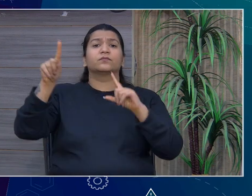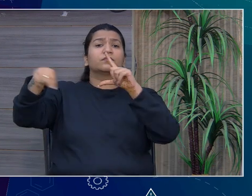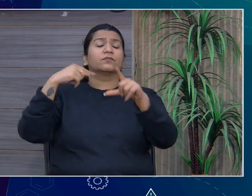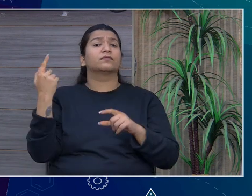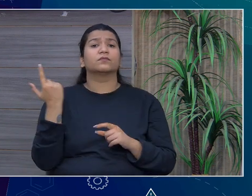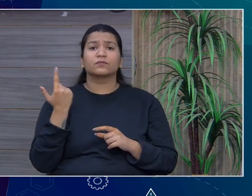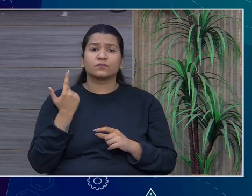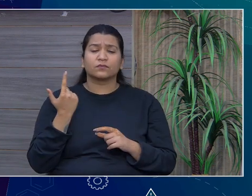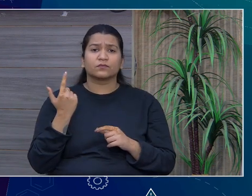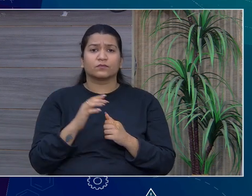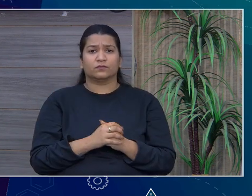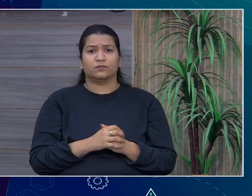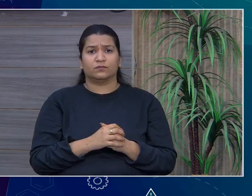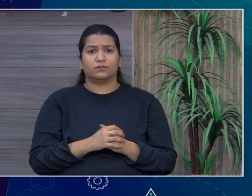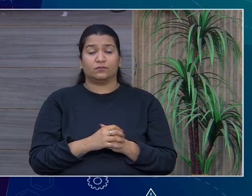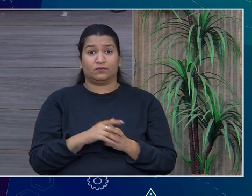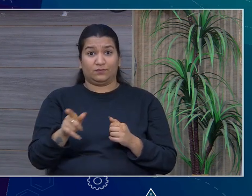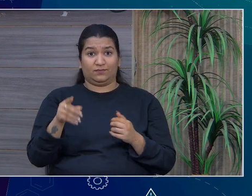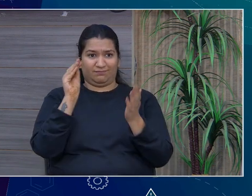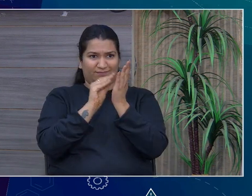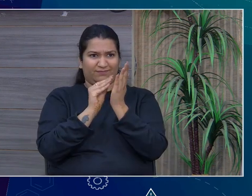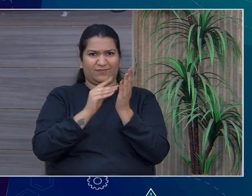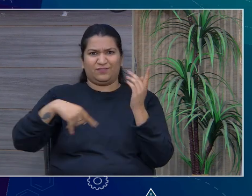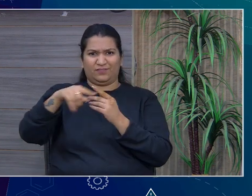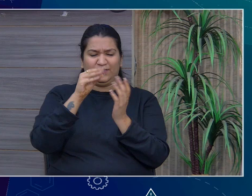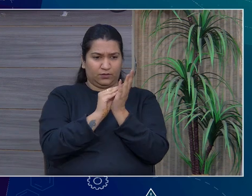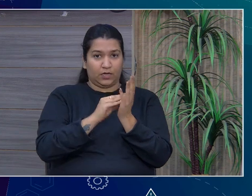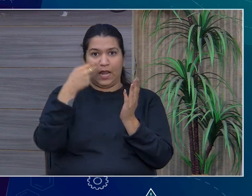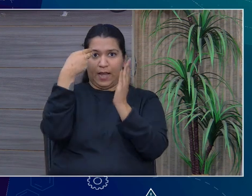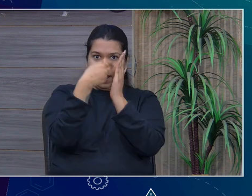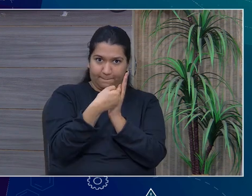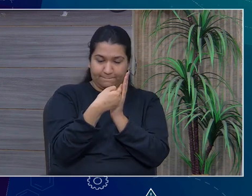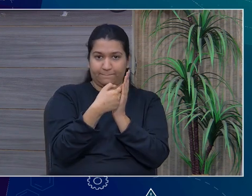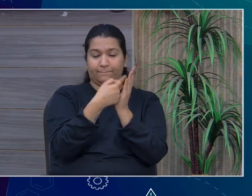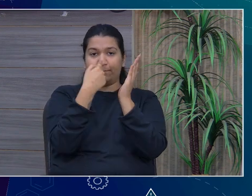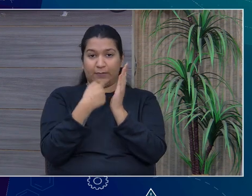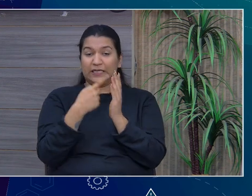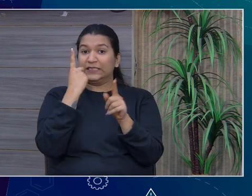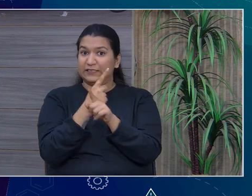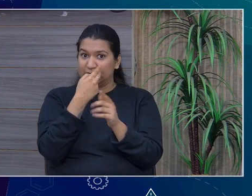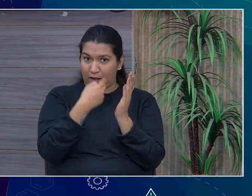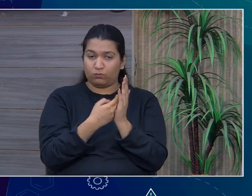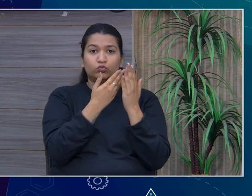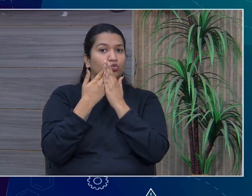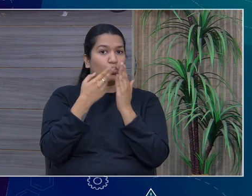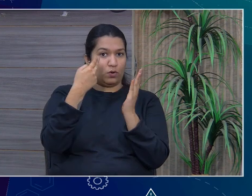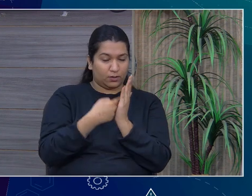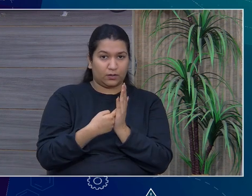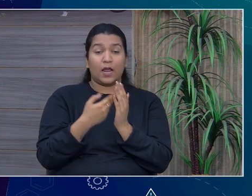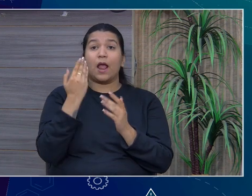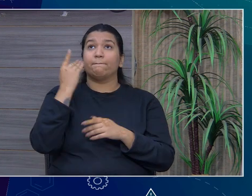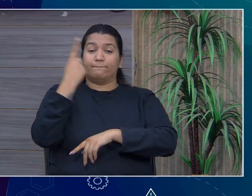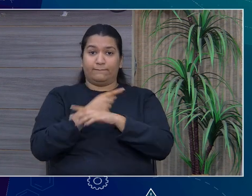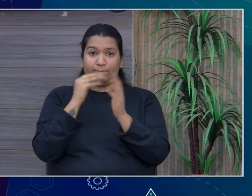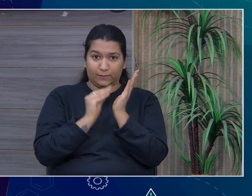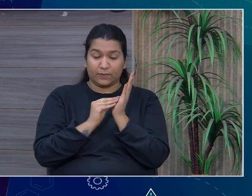वो भी मैं आपको बता देता हूँ। सबमिशन फॉर्म आप सभी को जैसे कि विदित है कि आपको अपना नाम लिखना है, अपनी टीचर का नाम लिखना है, स्कूल का नाम लिखना है, डेट मेंशन करनी